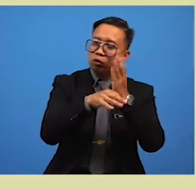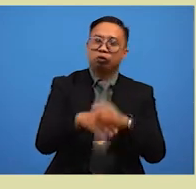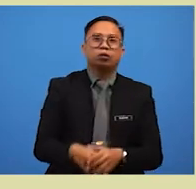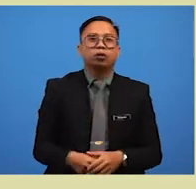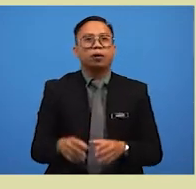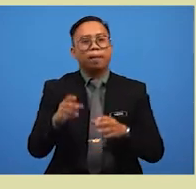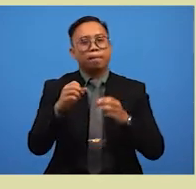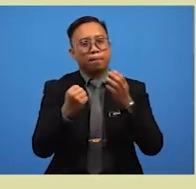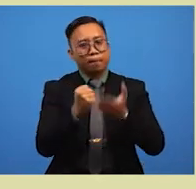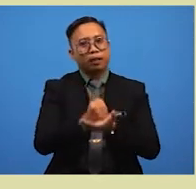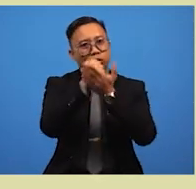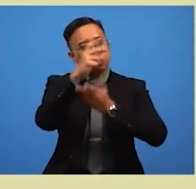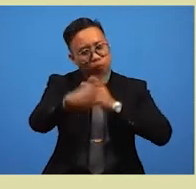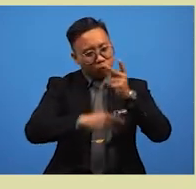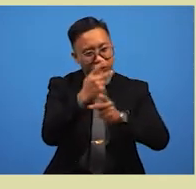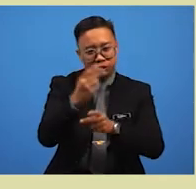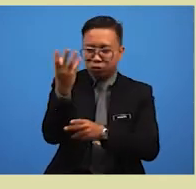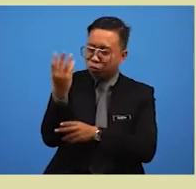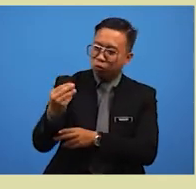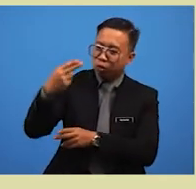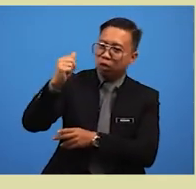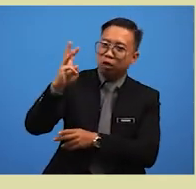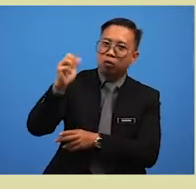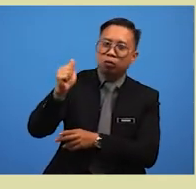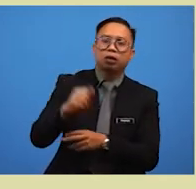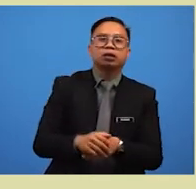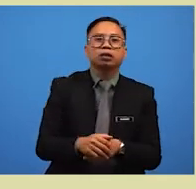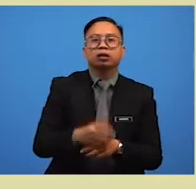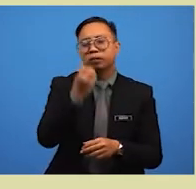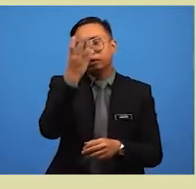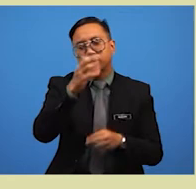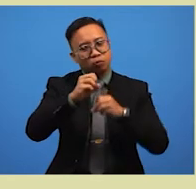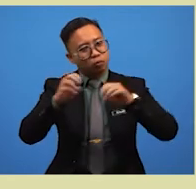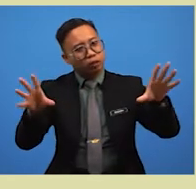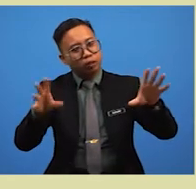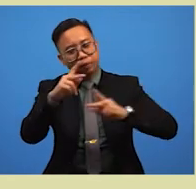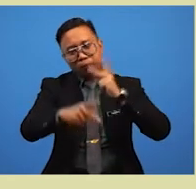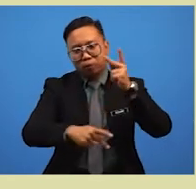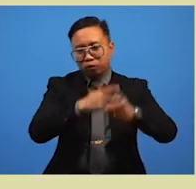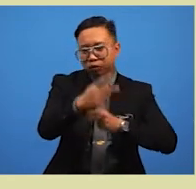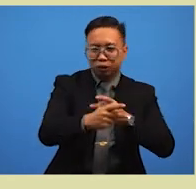yang mempengaruhi proses luluh hawa dan menghuraikan pelbagai proses luluh